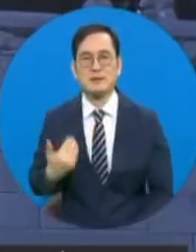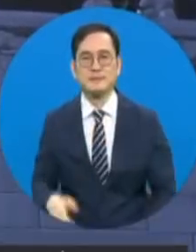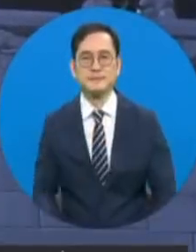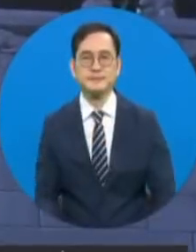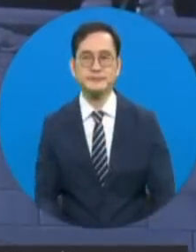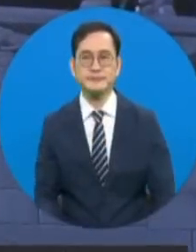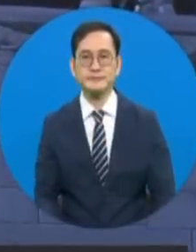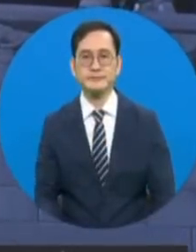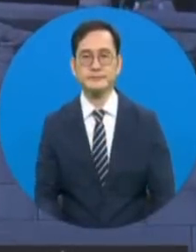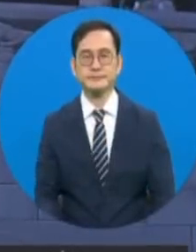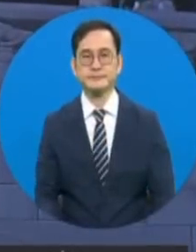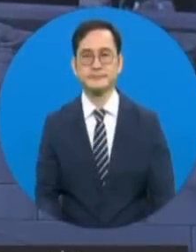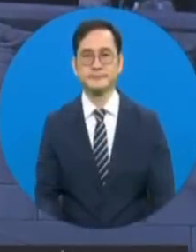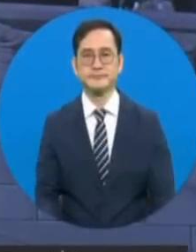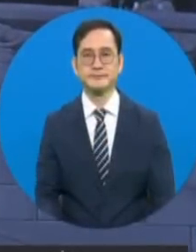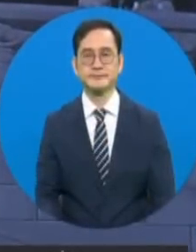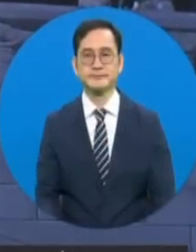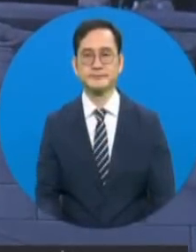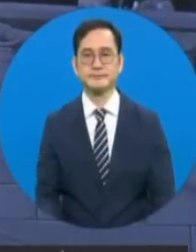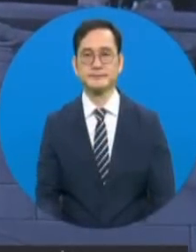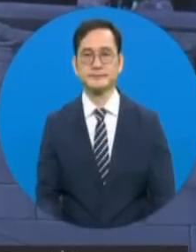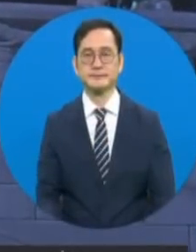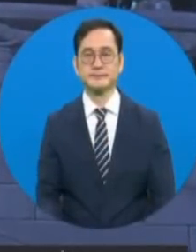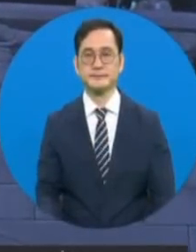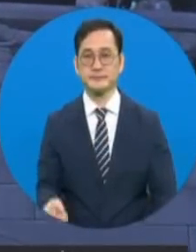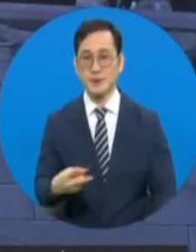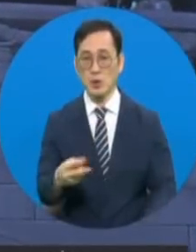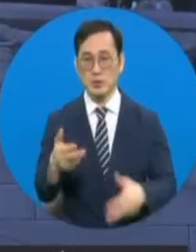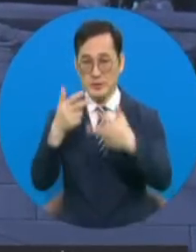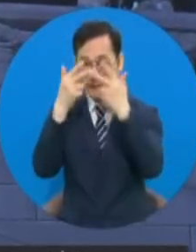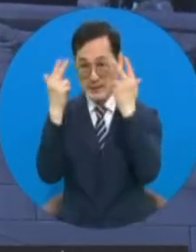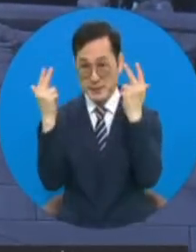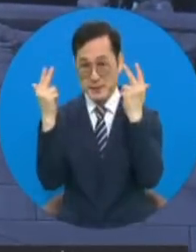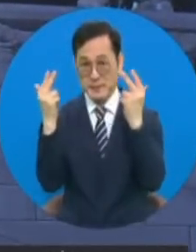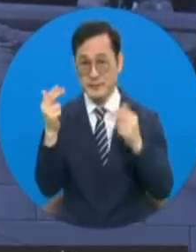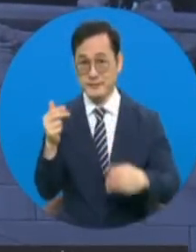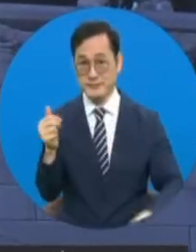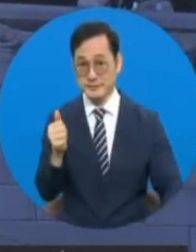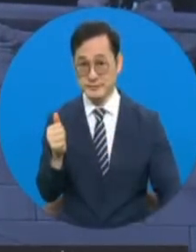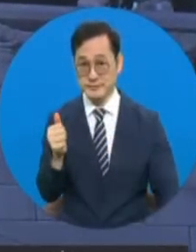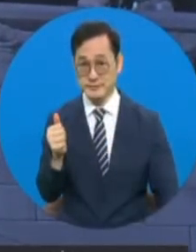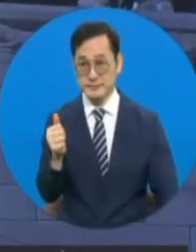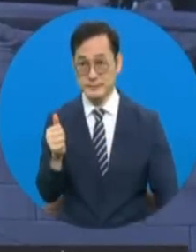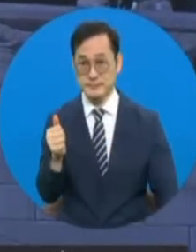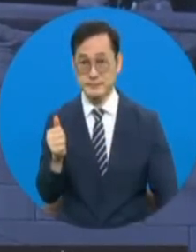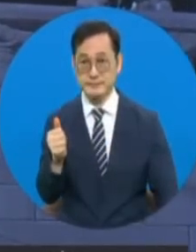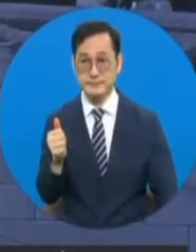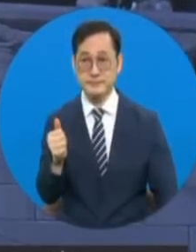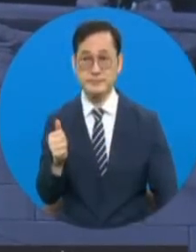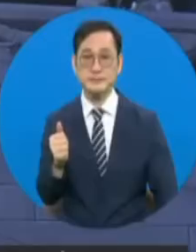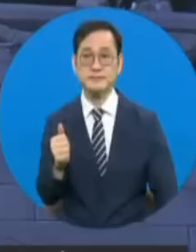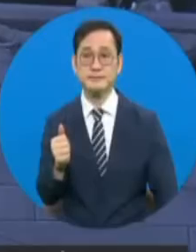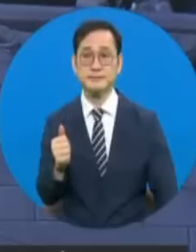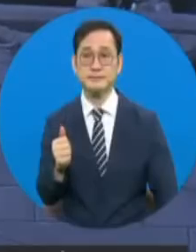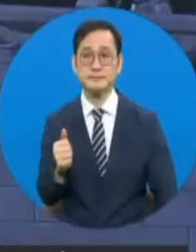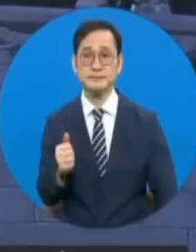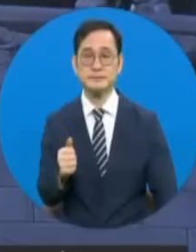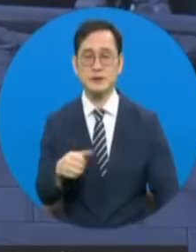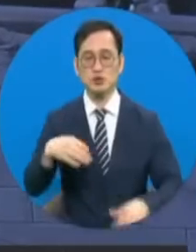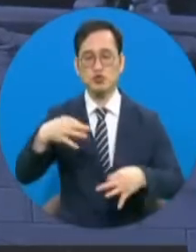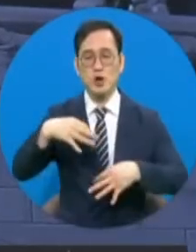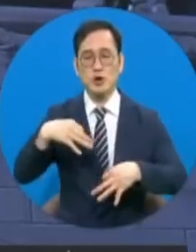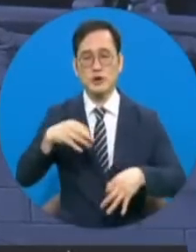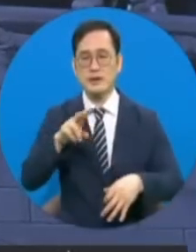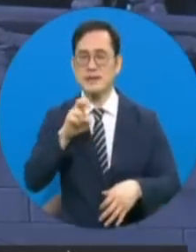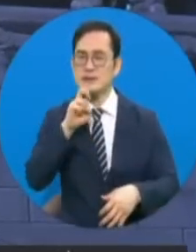체포동이야 이번엔 어떻게 될지 궁금합니다 그런가 하면 이재명 대표가 29분 만에 1억 5천만원에